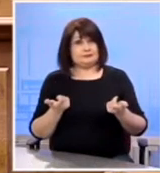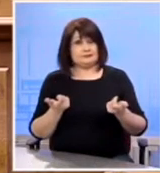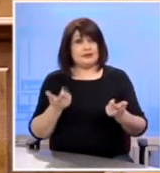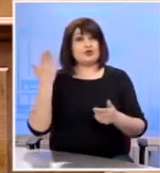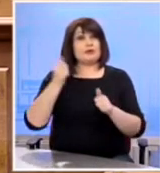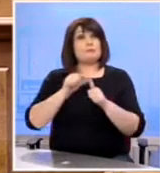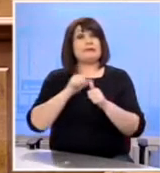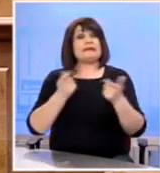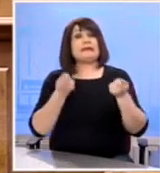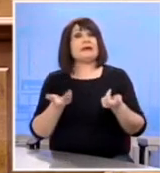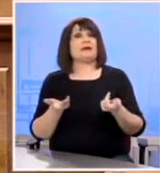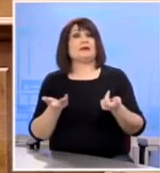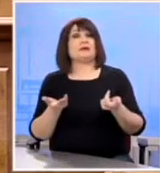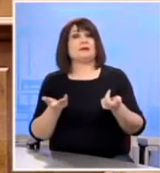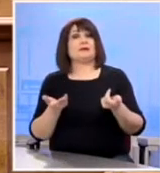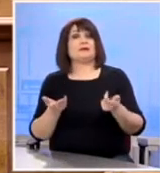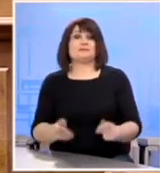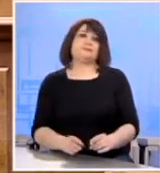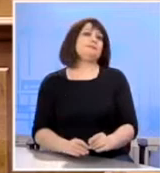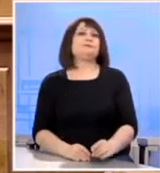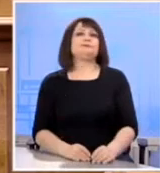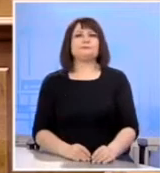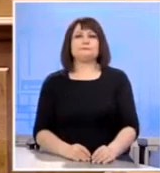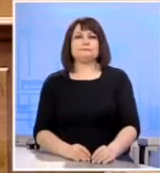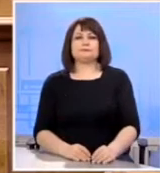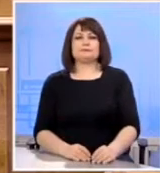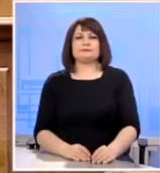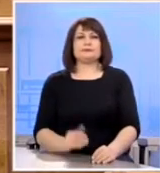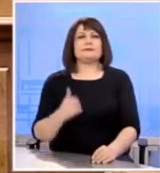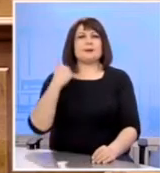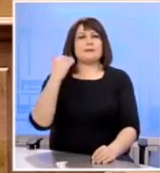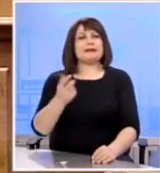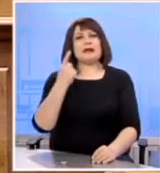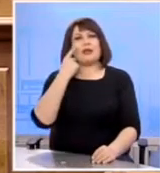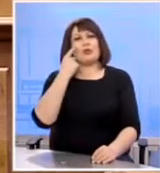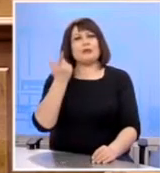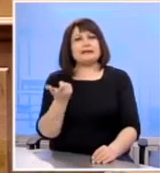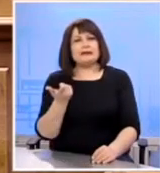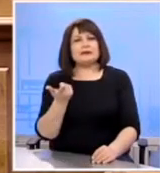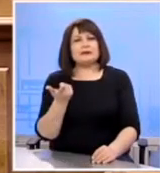μήνες, για να έχουμε έτσι και την εκ των υστέρων γνώμη του για το αν είναι